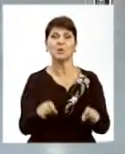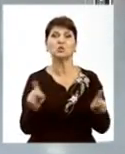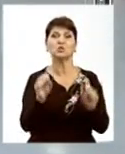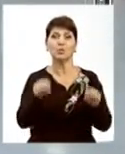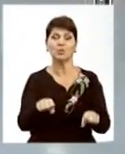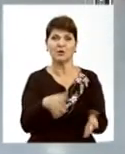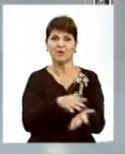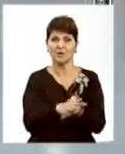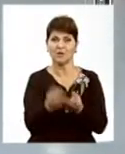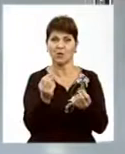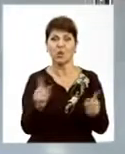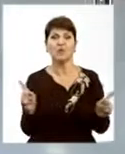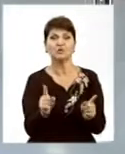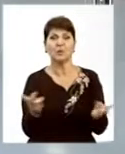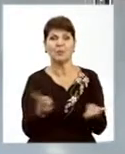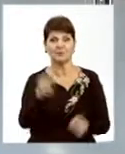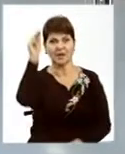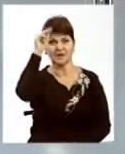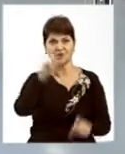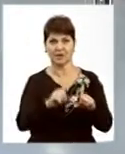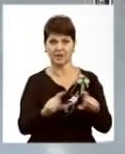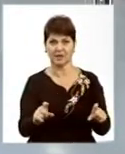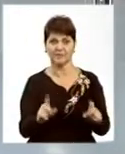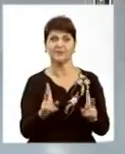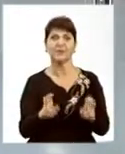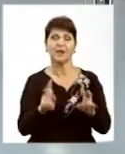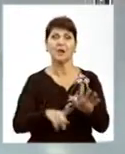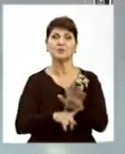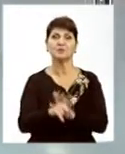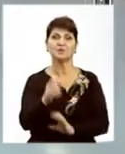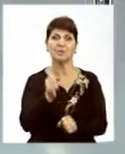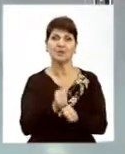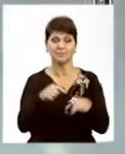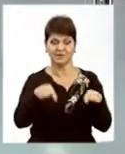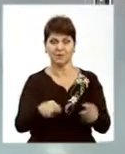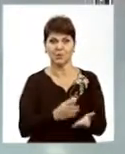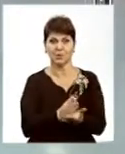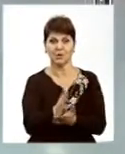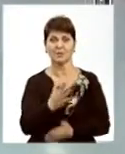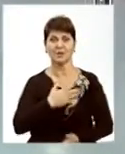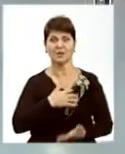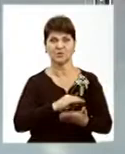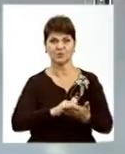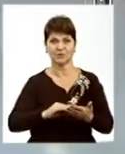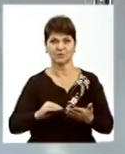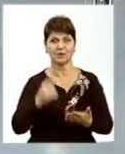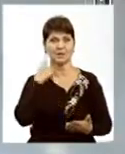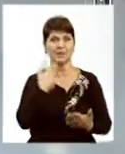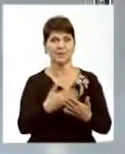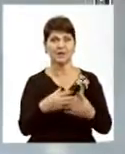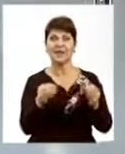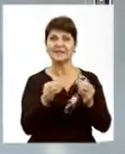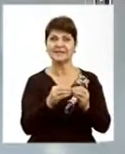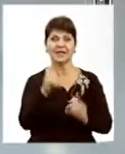було витрачено гроші, а й чого потребує навчальний заклад. Як розпочали працювати у цьому напрямі, Вікторія Гетьман розповість на прикладі